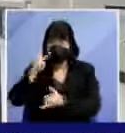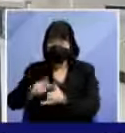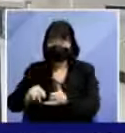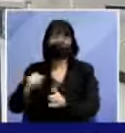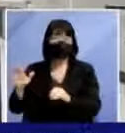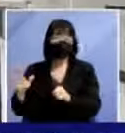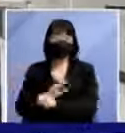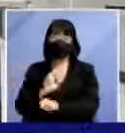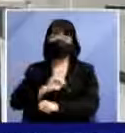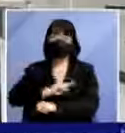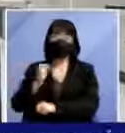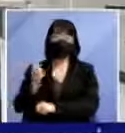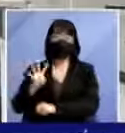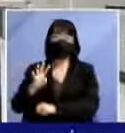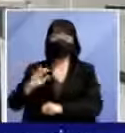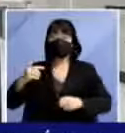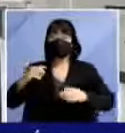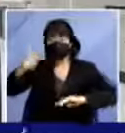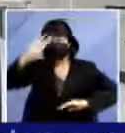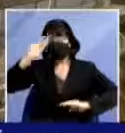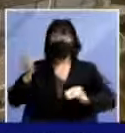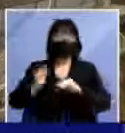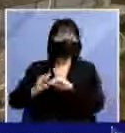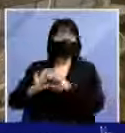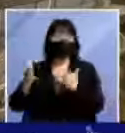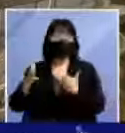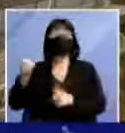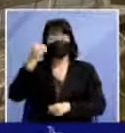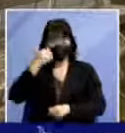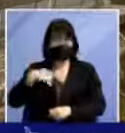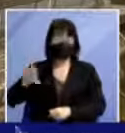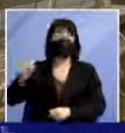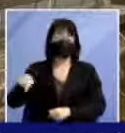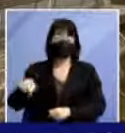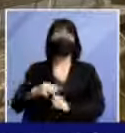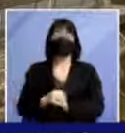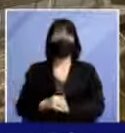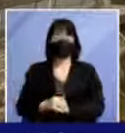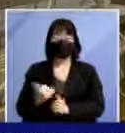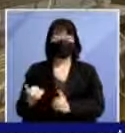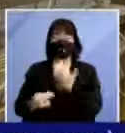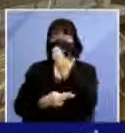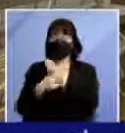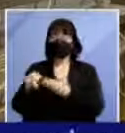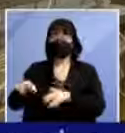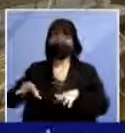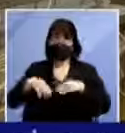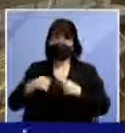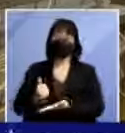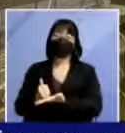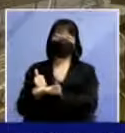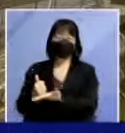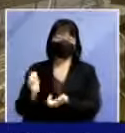14วันถ้าไม่มีอาการใดๆนะคะก็ให้กลับบ้านไปใช้ชีวิตปกติได้ค่ะนอกจากนี้ค่ะกำลังดูสถาน